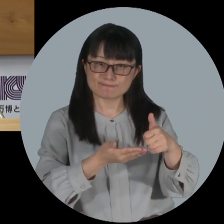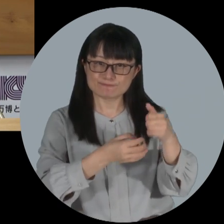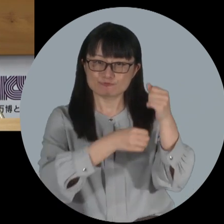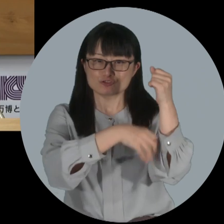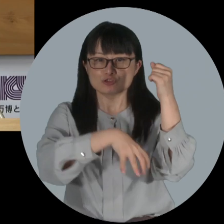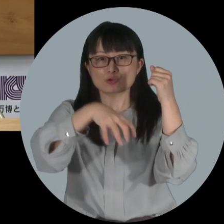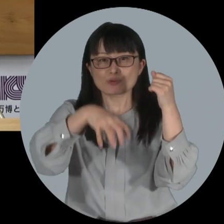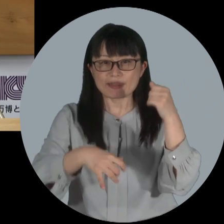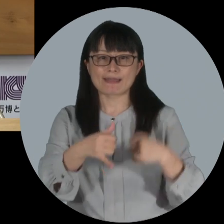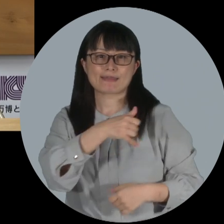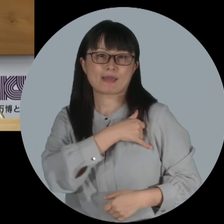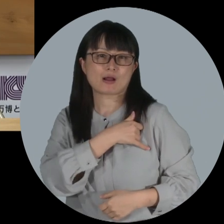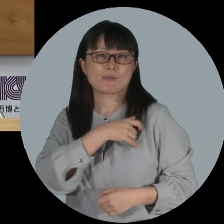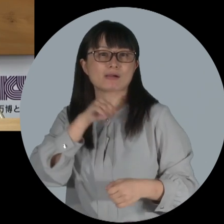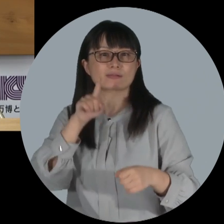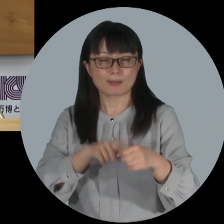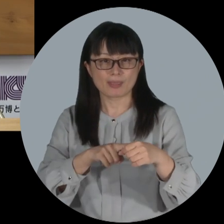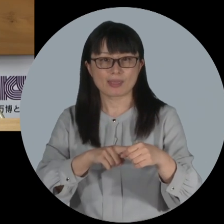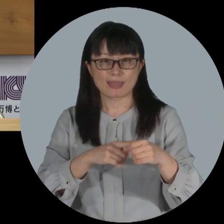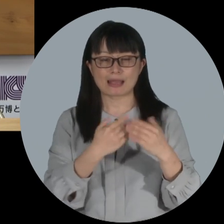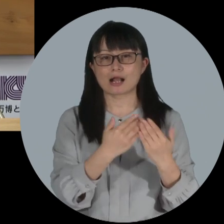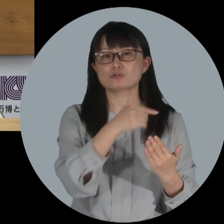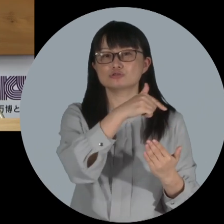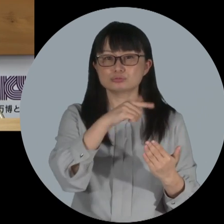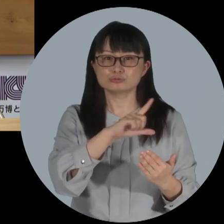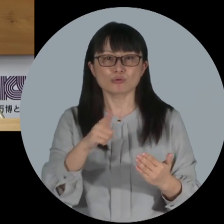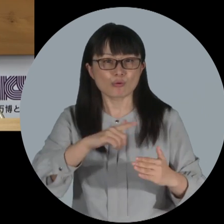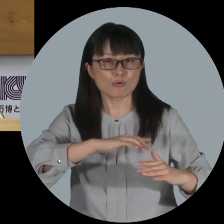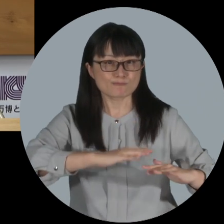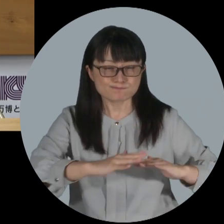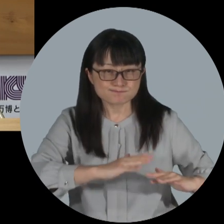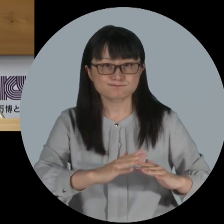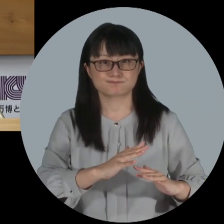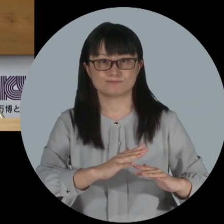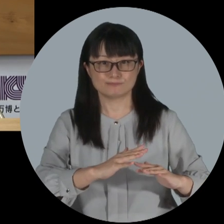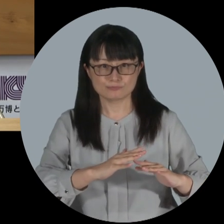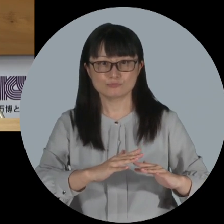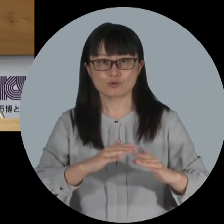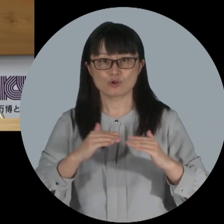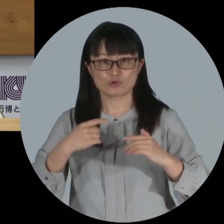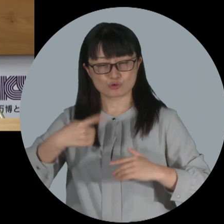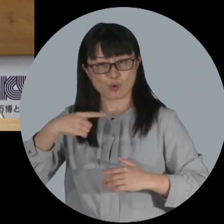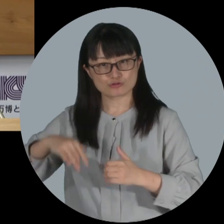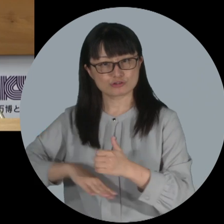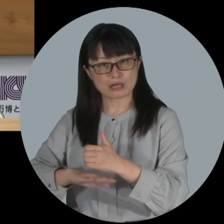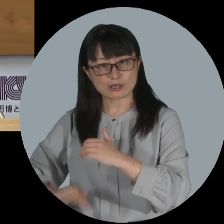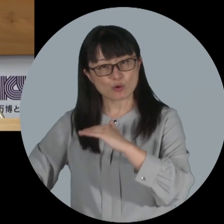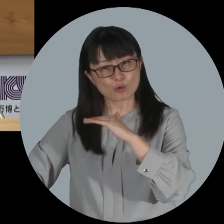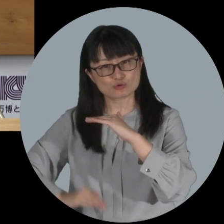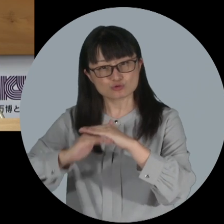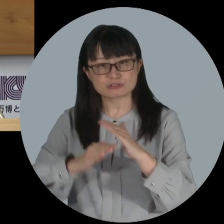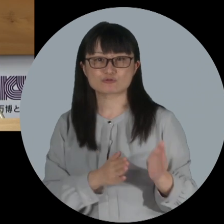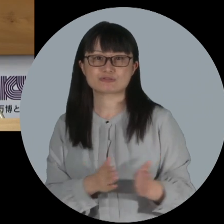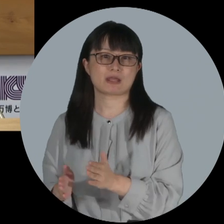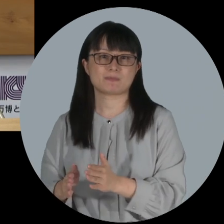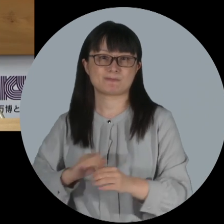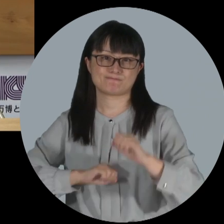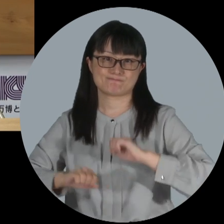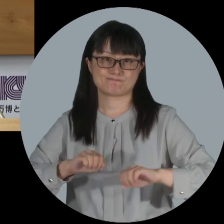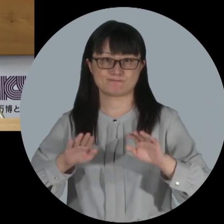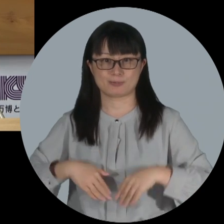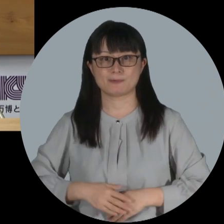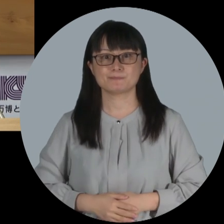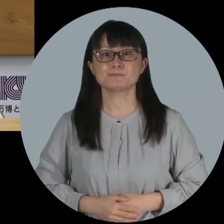果たせるように学部学科の再編や教育研究環境の充実整備に取り組んできたところでございます。また一方